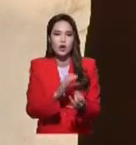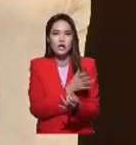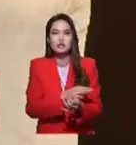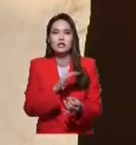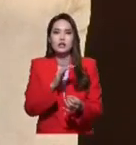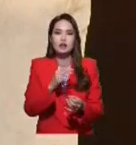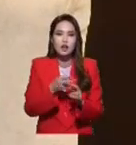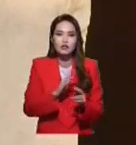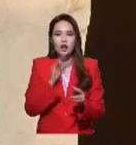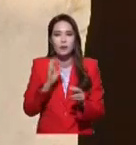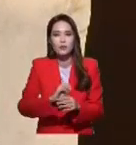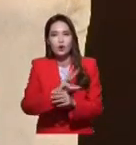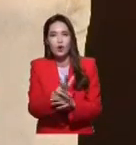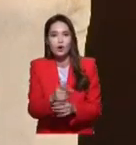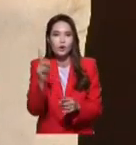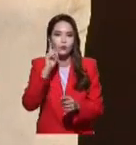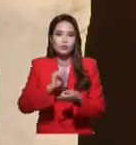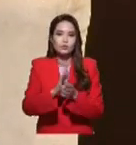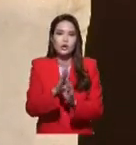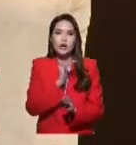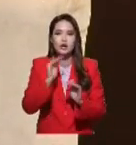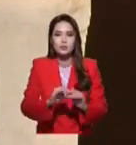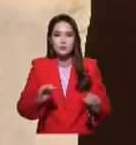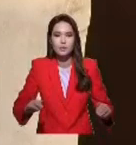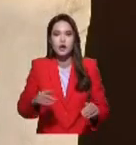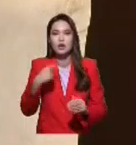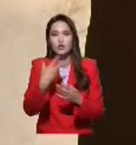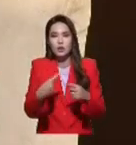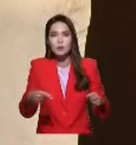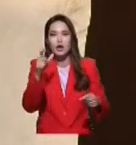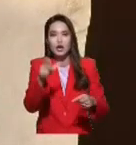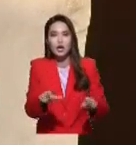тең мәртебесін қалыптастыру қажет. Әйел мен балаға жекеменшік заттай емес, адам ретінде қарау керек.